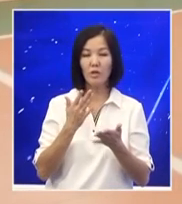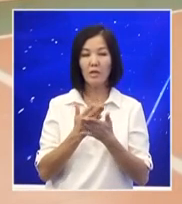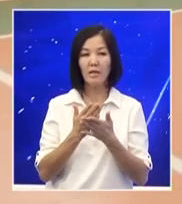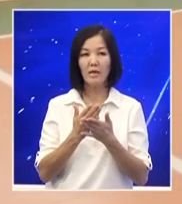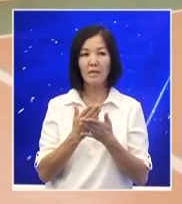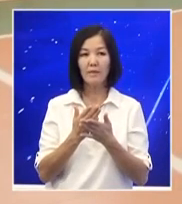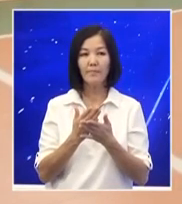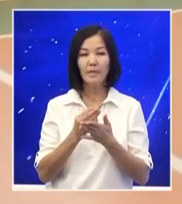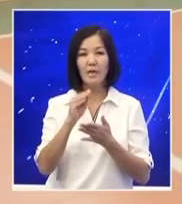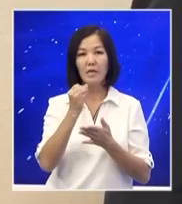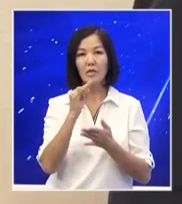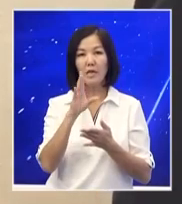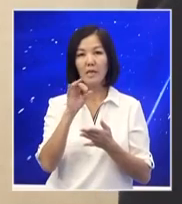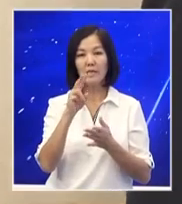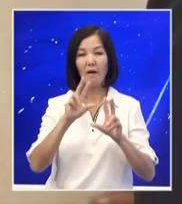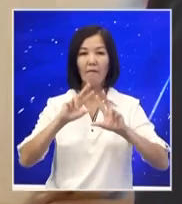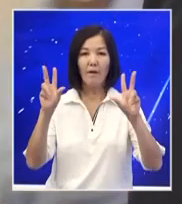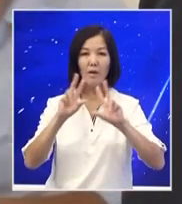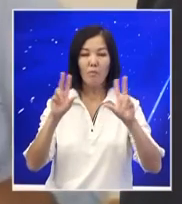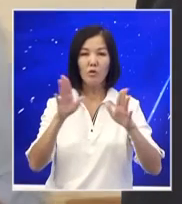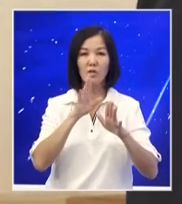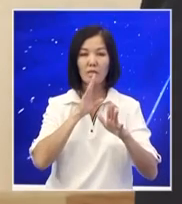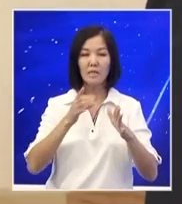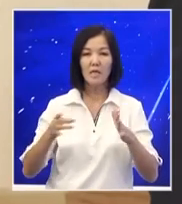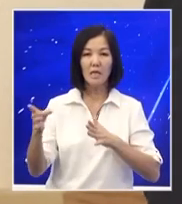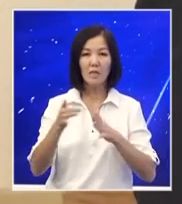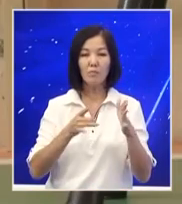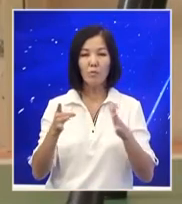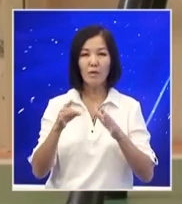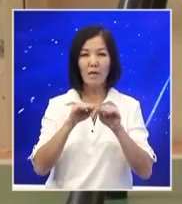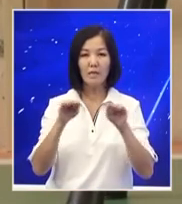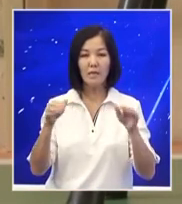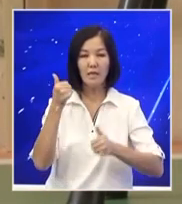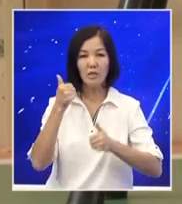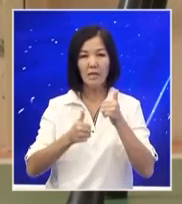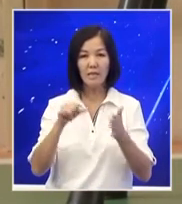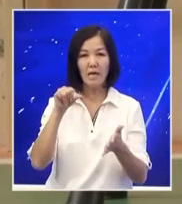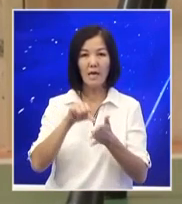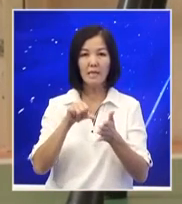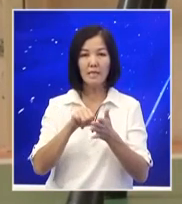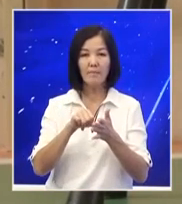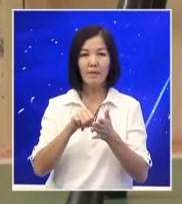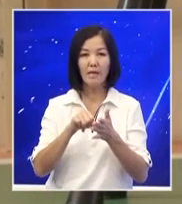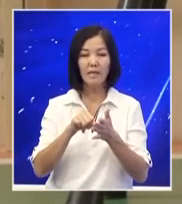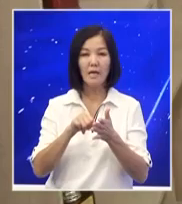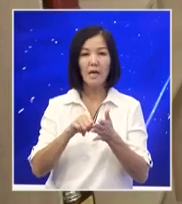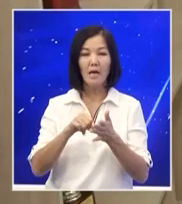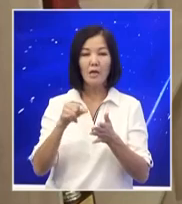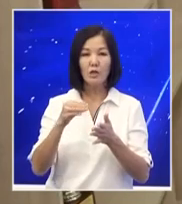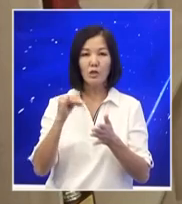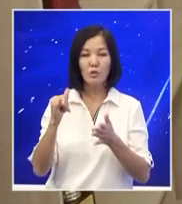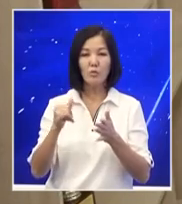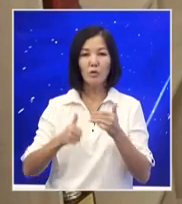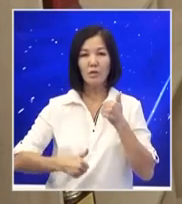емес. Жайсаң орта мектебінің волейболшы қыздары республикалық деңгейдегі сайыстарға қатысып, Жетісу жерінің намысын қорғап